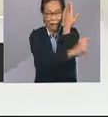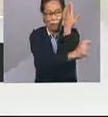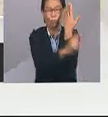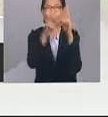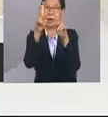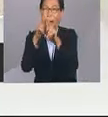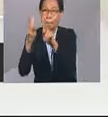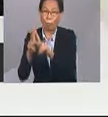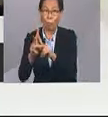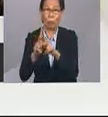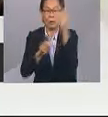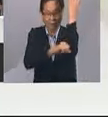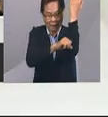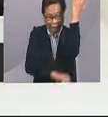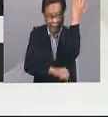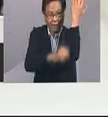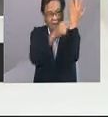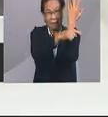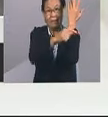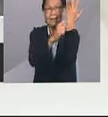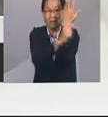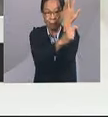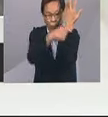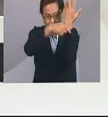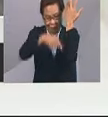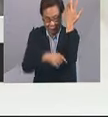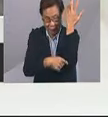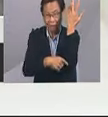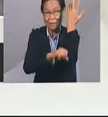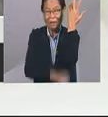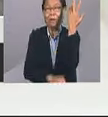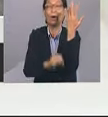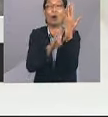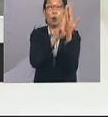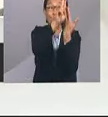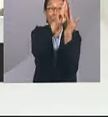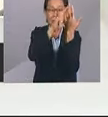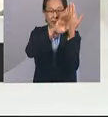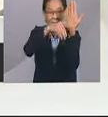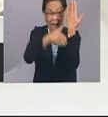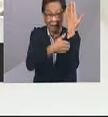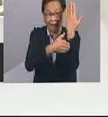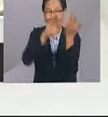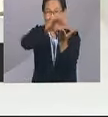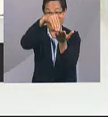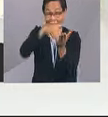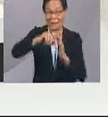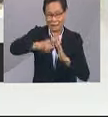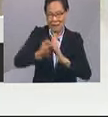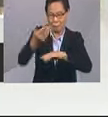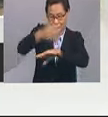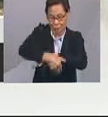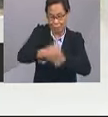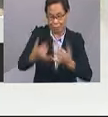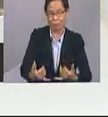kampung halaman di zon selatan dan juga pelajar di zon utara ke zon tengah juga akan bermula pada malam